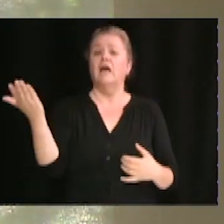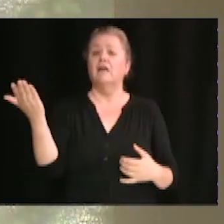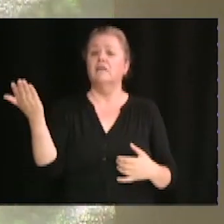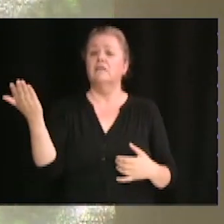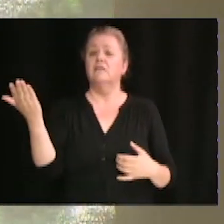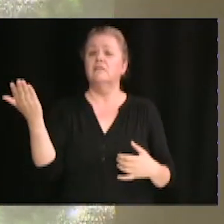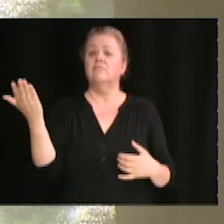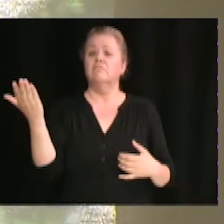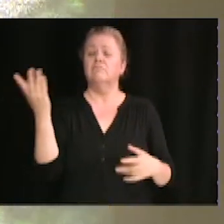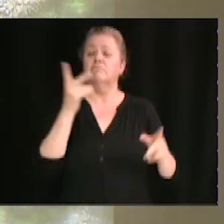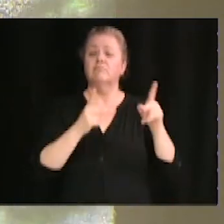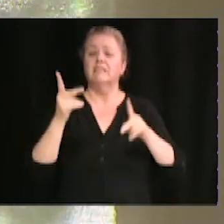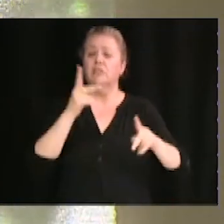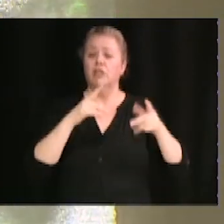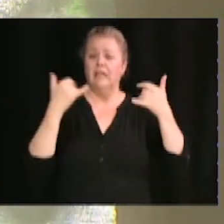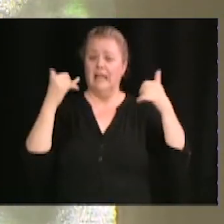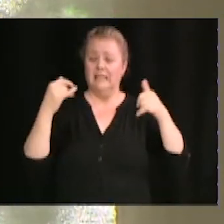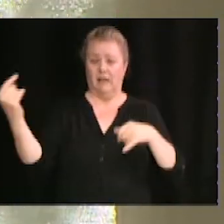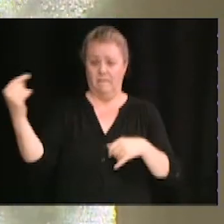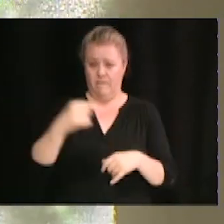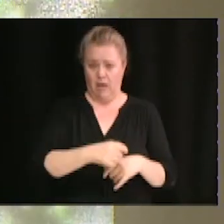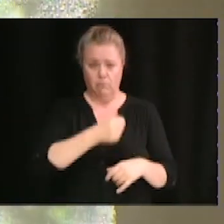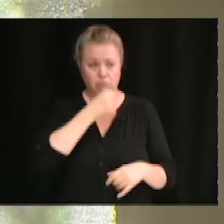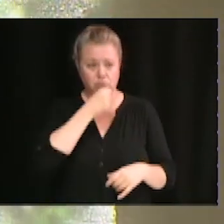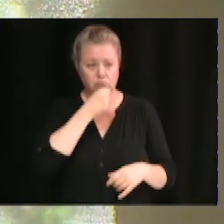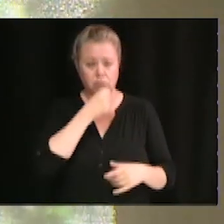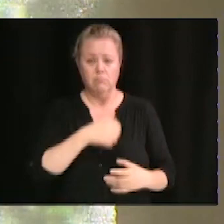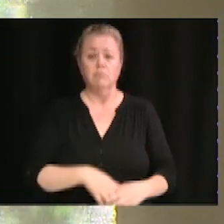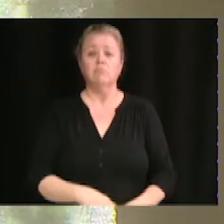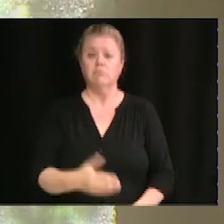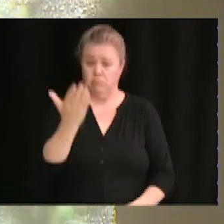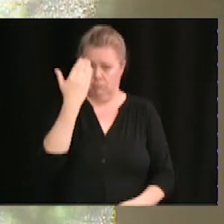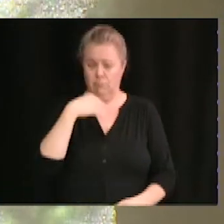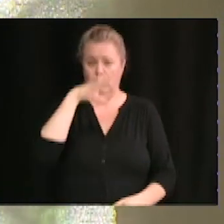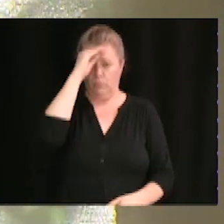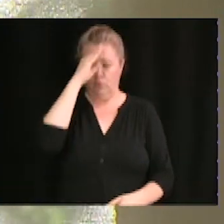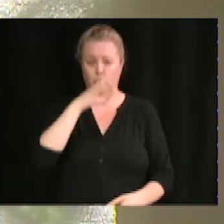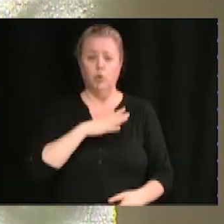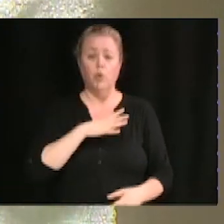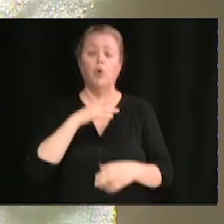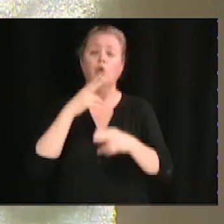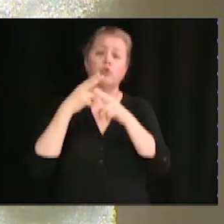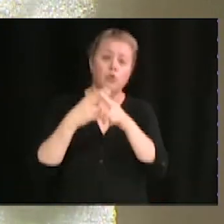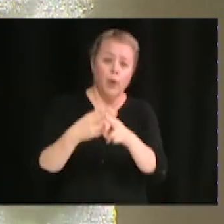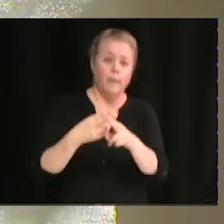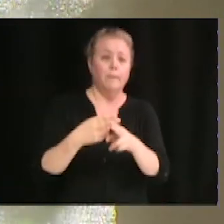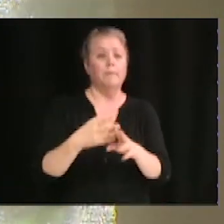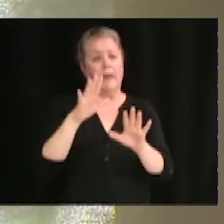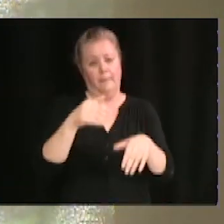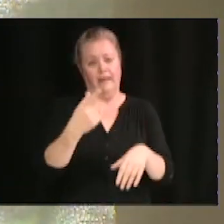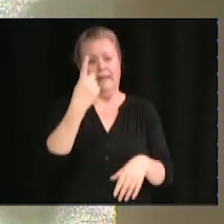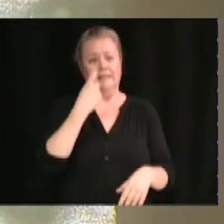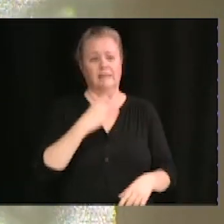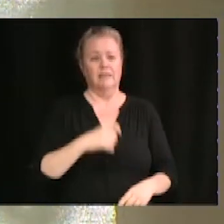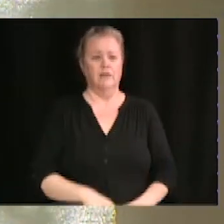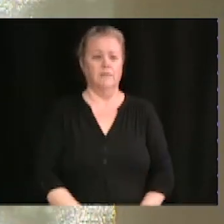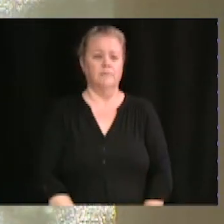qui ont des questions à venir se présenter au Lutrain. Oui, vous pouvez venir, M. vous vous identifiez, vous nous posez votre question.